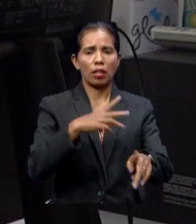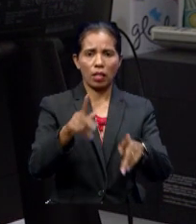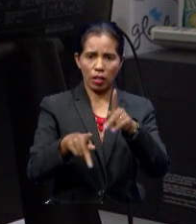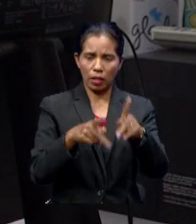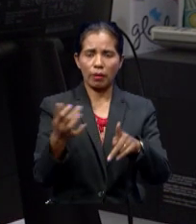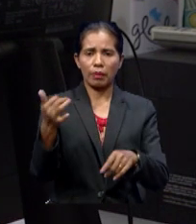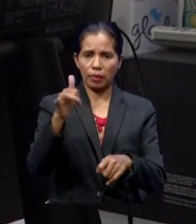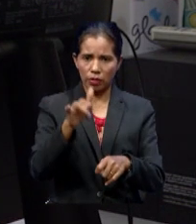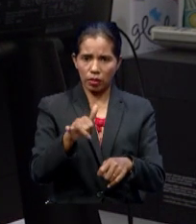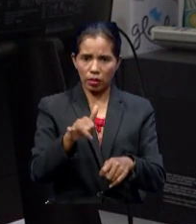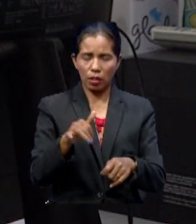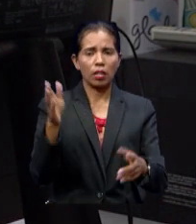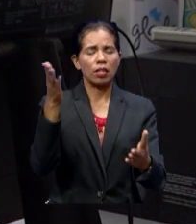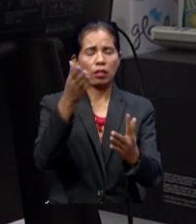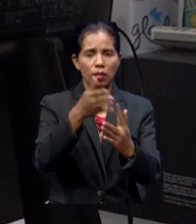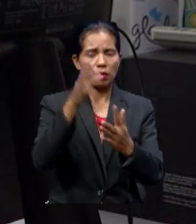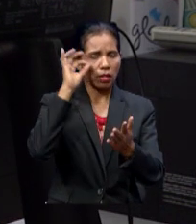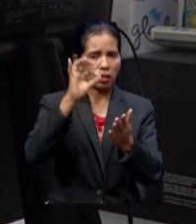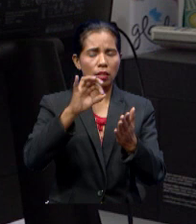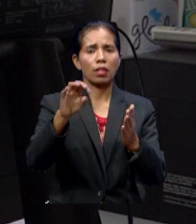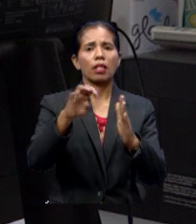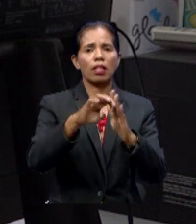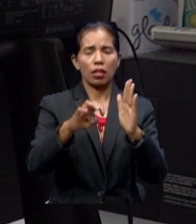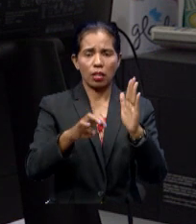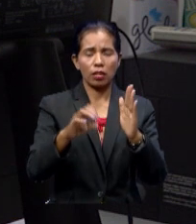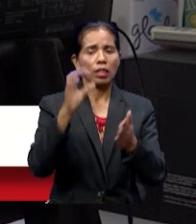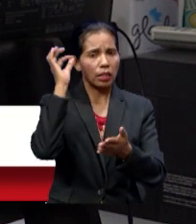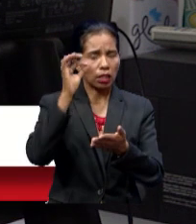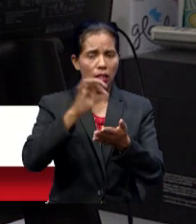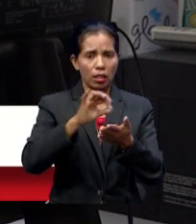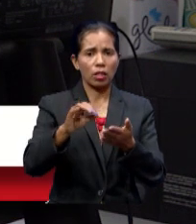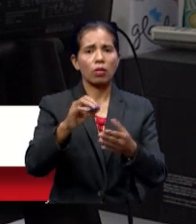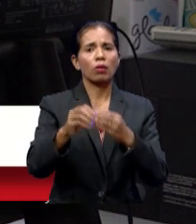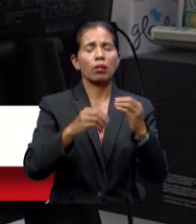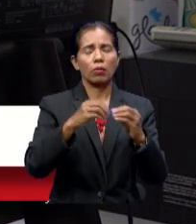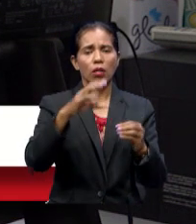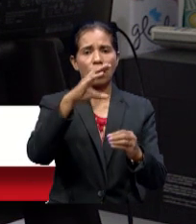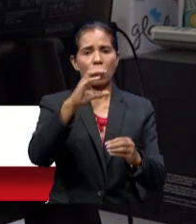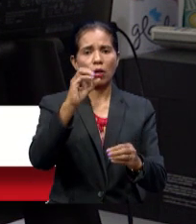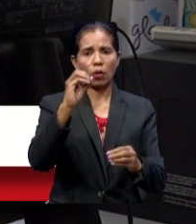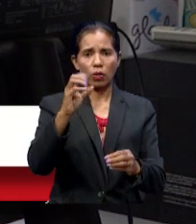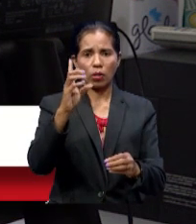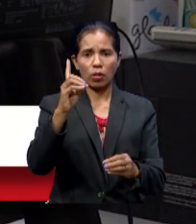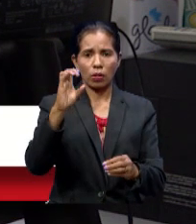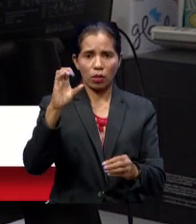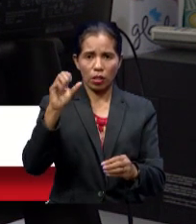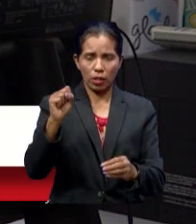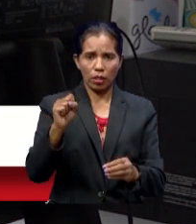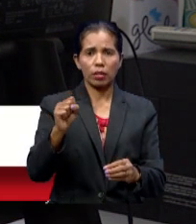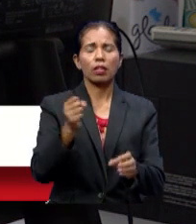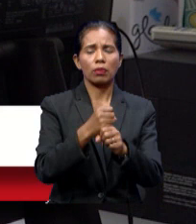bema tama ia sekretariadu kodeks nian ya ya i Timor atu ne bila halo formasau ba